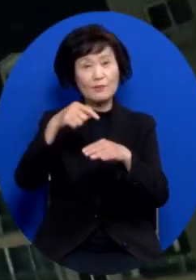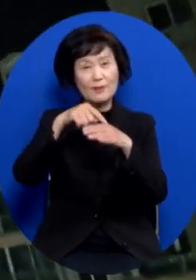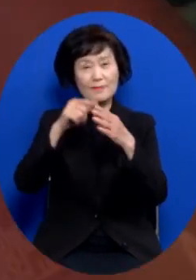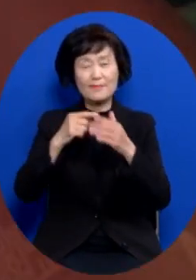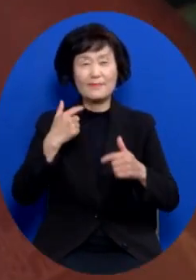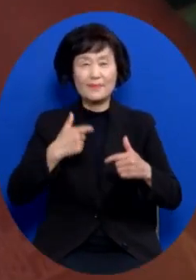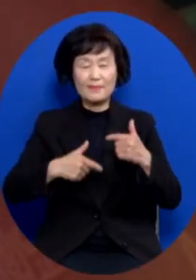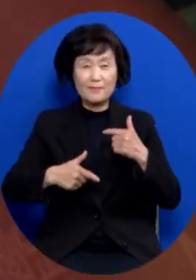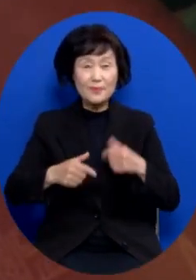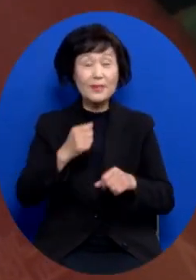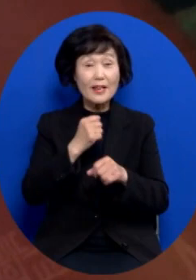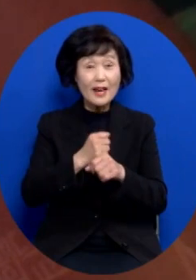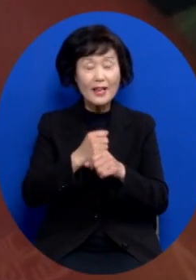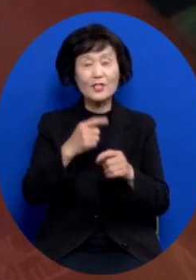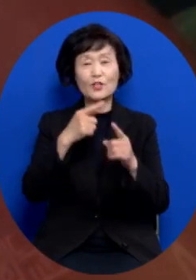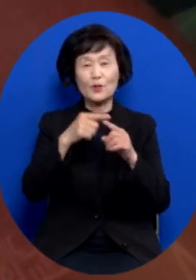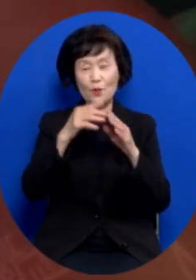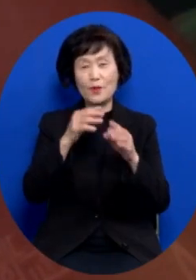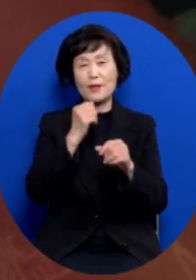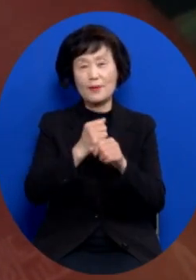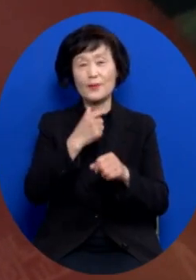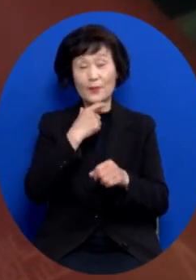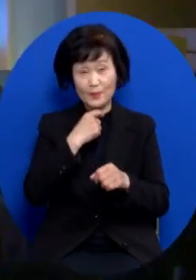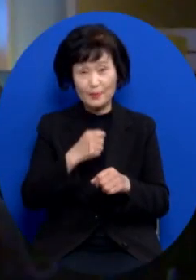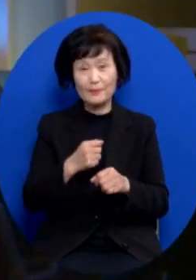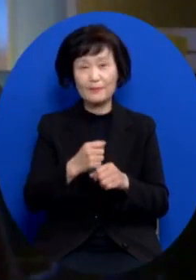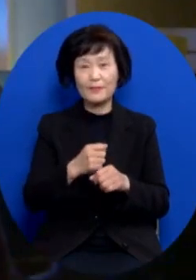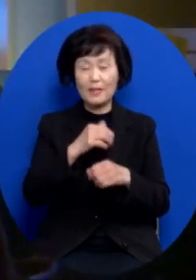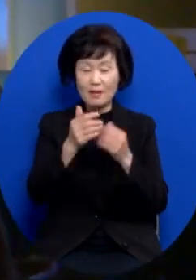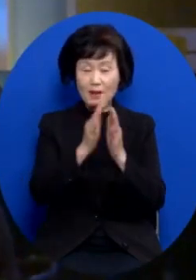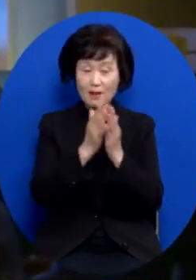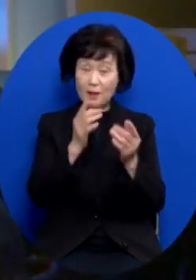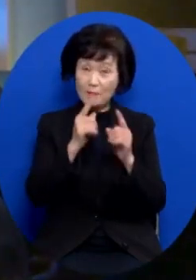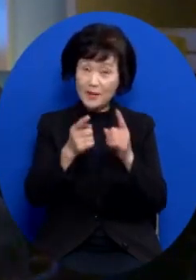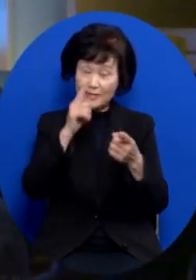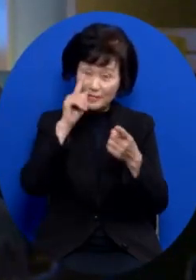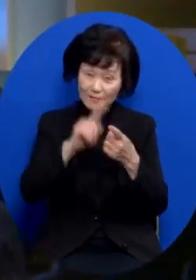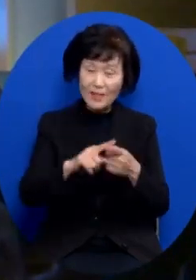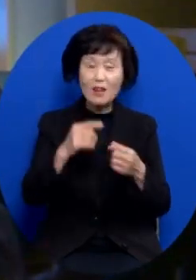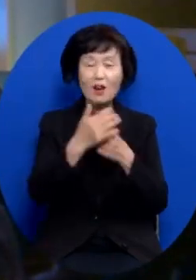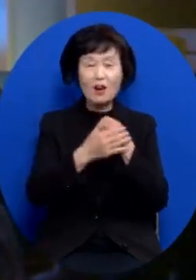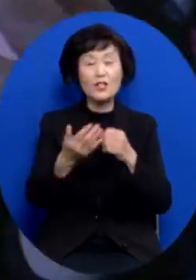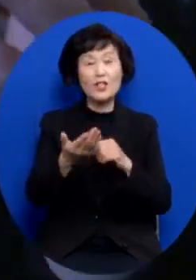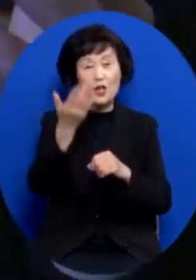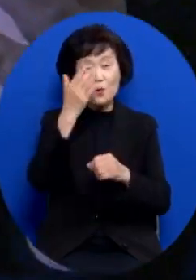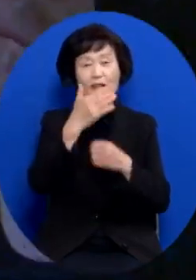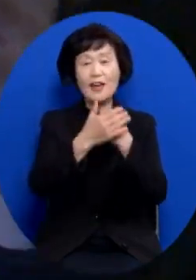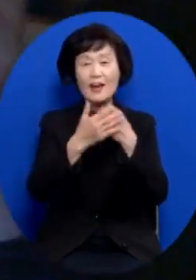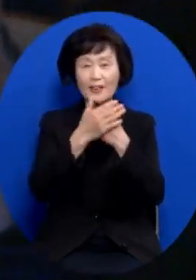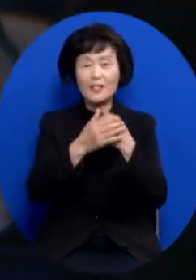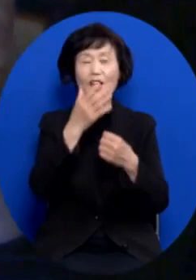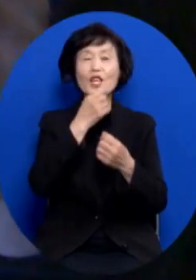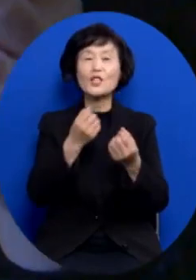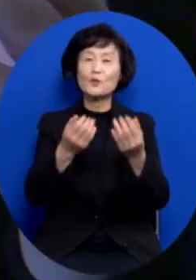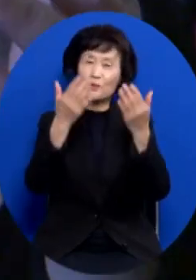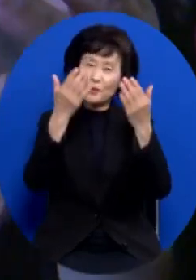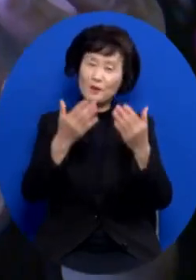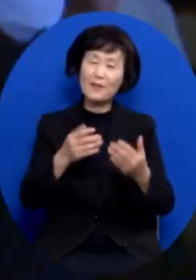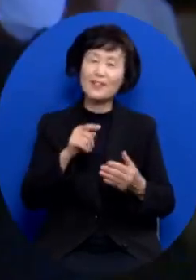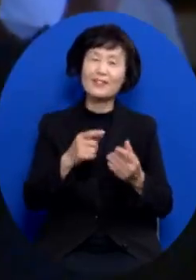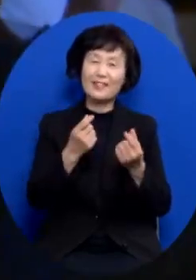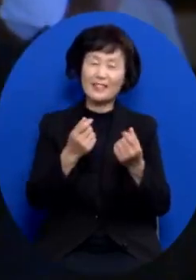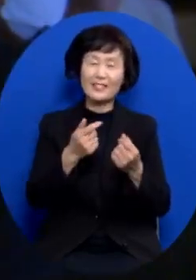기쁘시게 해드리는 그런 교회를 세워 가야겠다 다짐을 했는데 성경 말씀 그대로 은혜 위에 은혜 은상가 은혜 축복을 받은 것 같아서